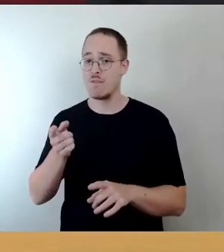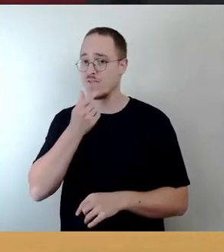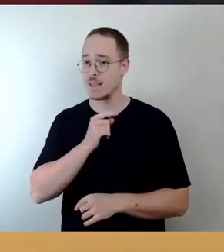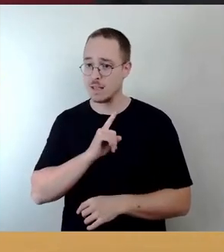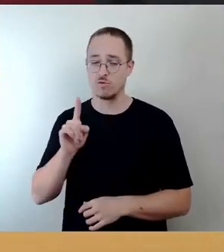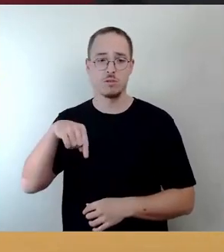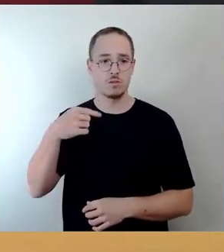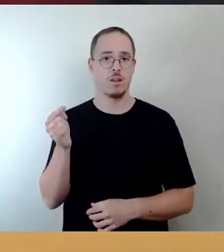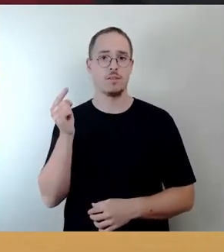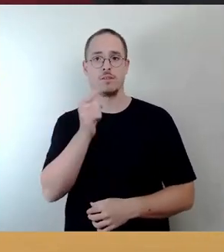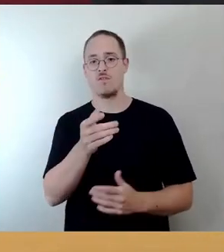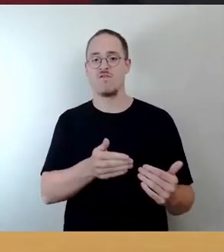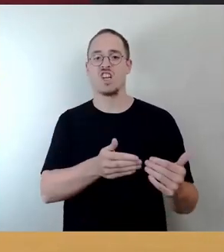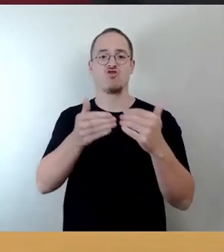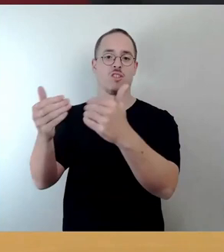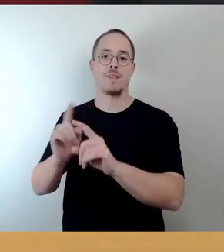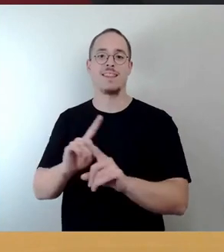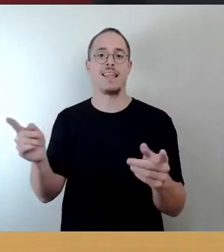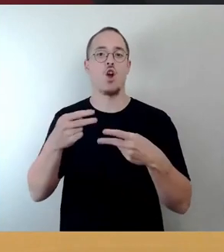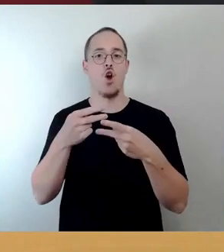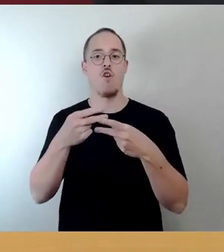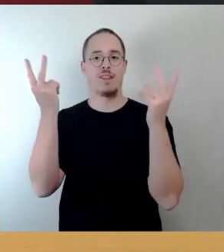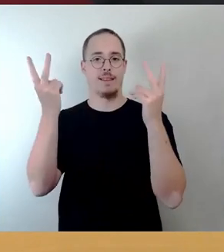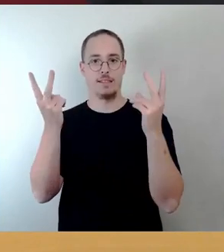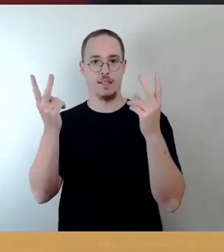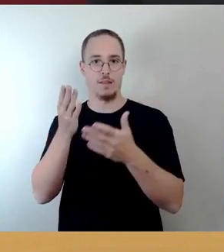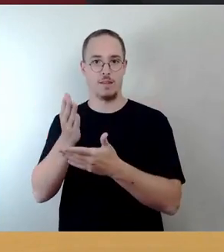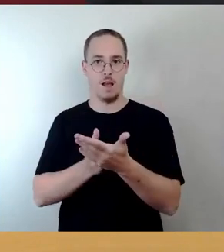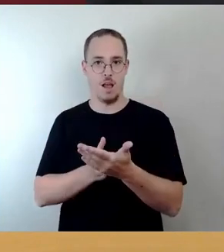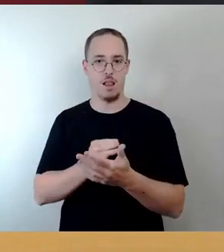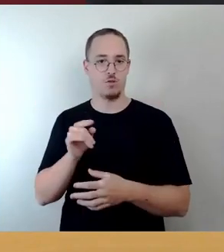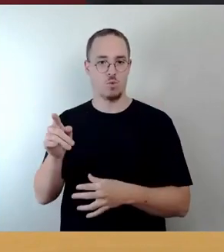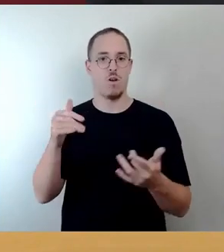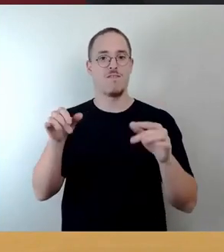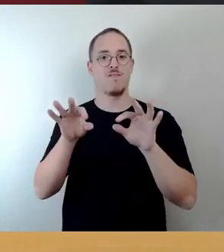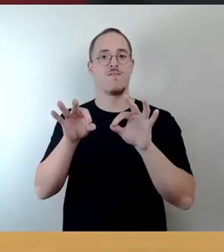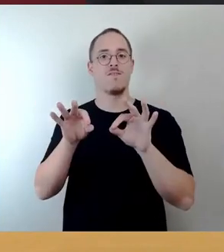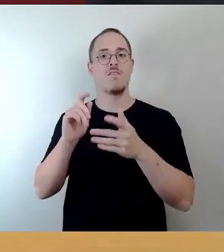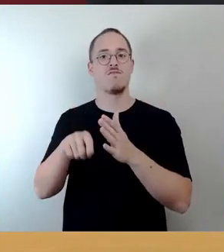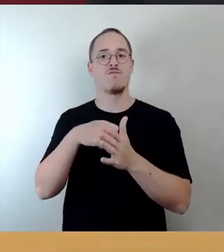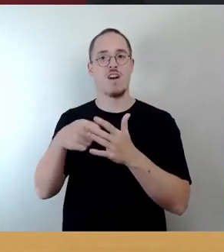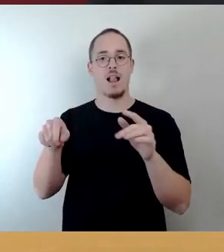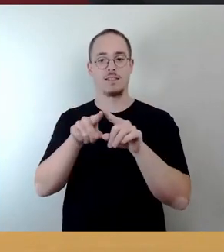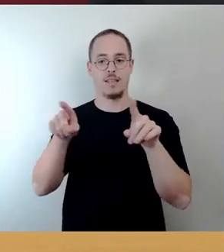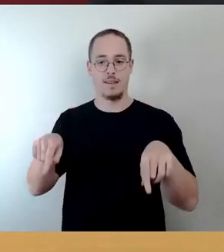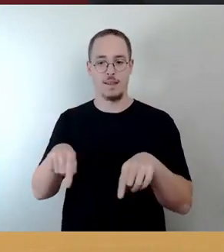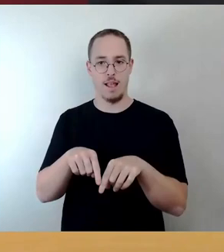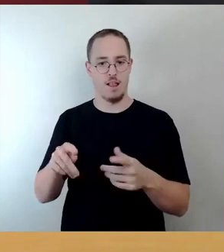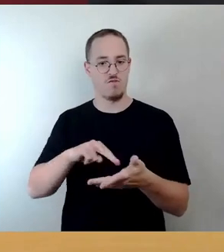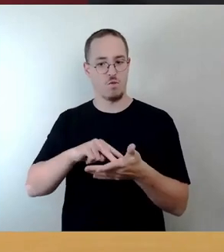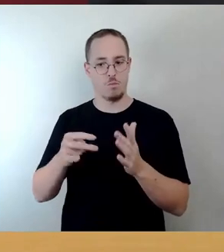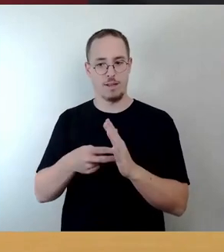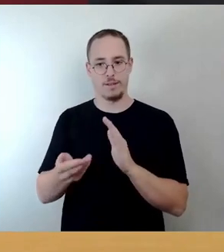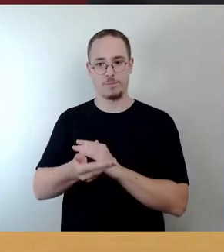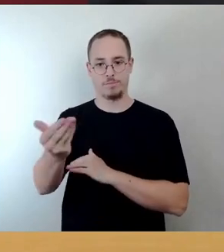angeht, hier signalisiert wird, würden wir Wahlzettel vorbereiten und müssten dann aber die Wahl heute entsprechend auch noch durchführen,